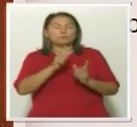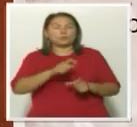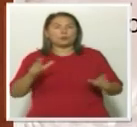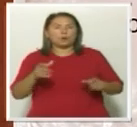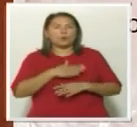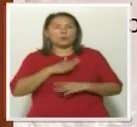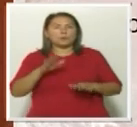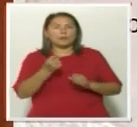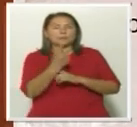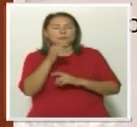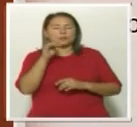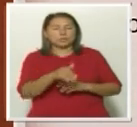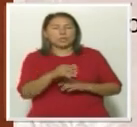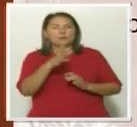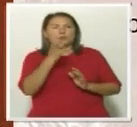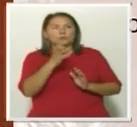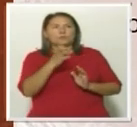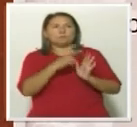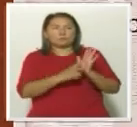умерли 11800 15 казахстанцев